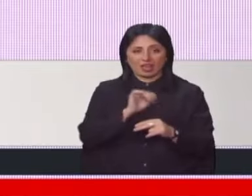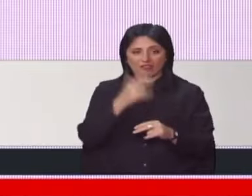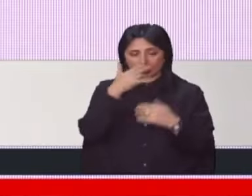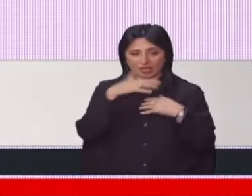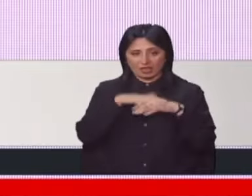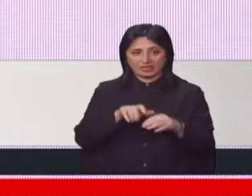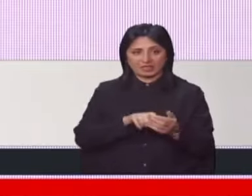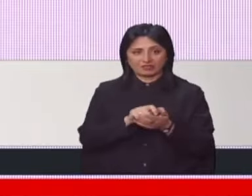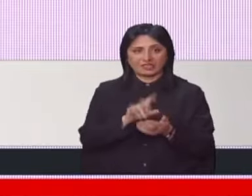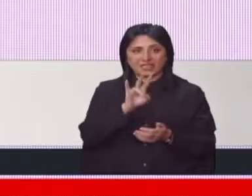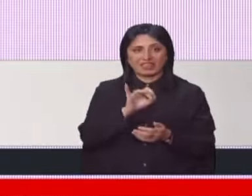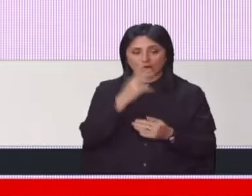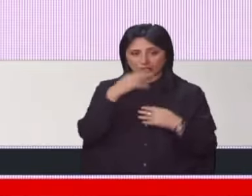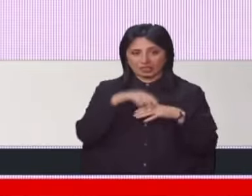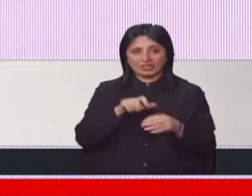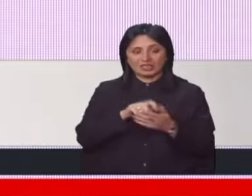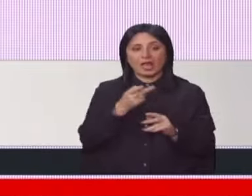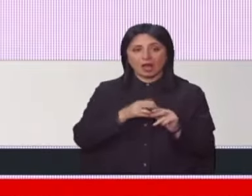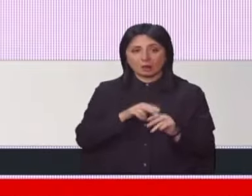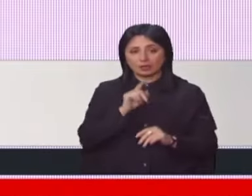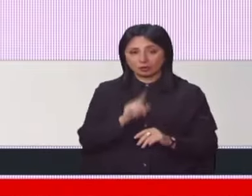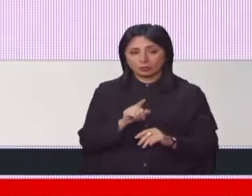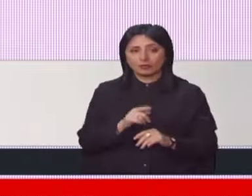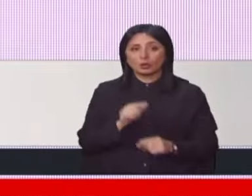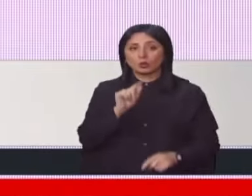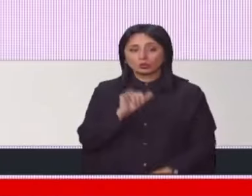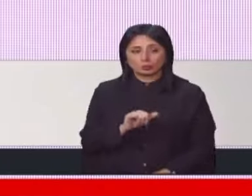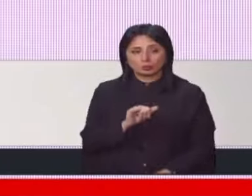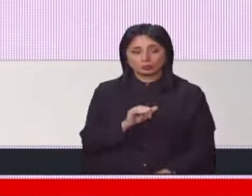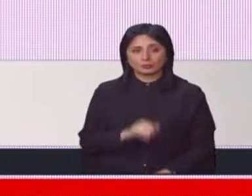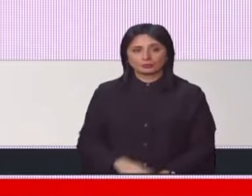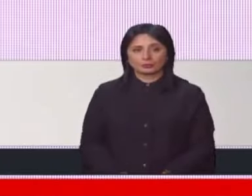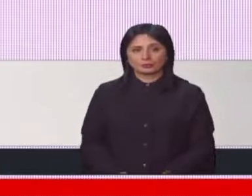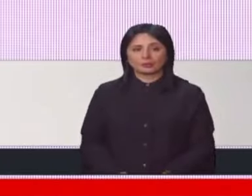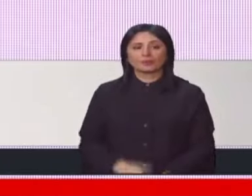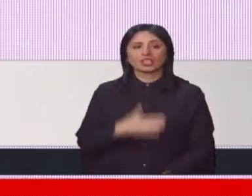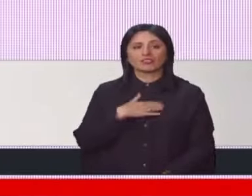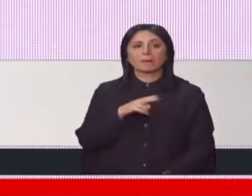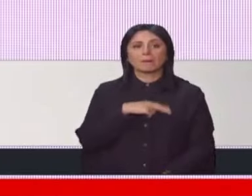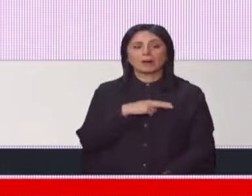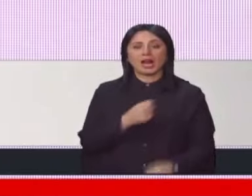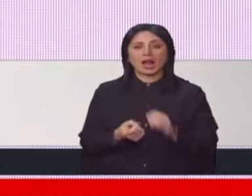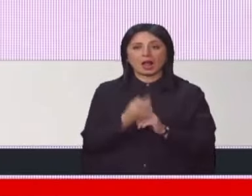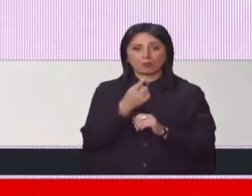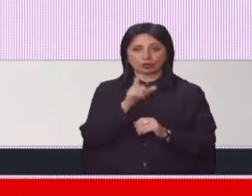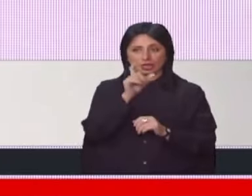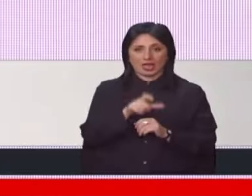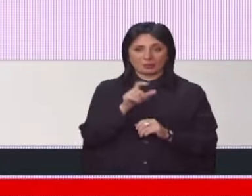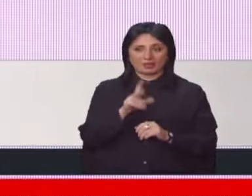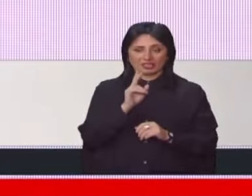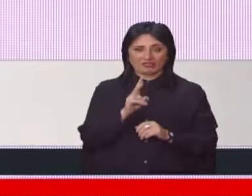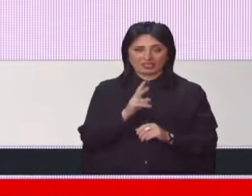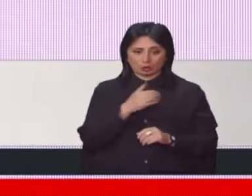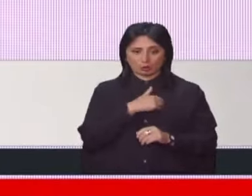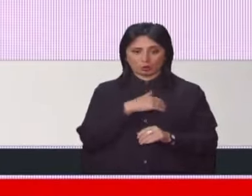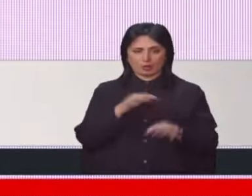ევროინტეგრაციის გზაზე და ნატოში ინტეგრაციის გზაზე ამიტომ თუ ჩვენ პარლამენტში გამოჩნდებიან ის ადამიანები, ვინცაც